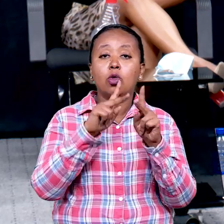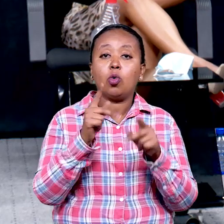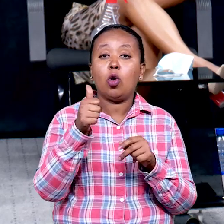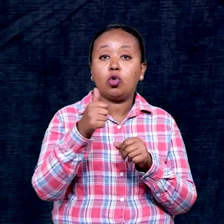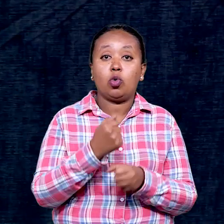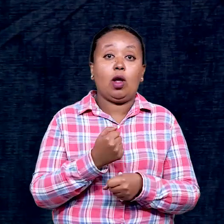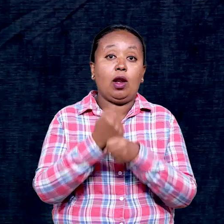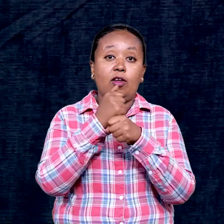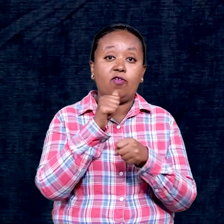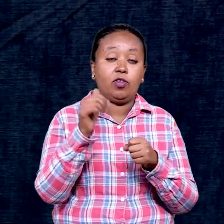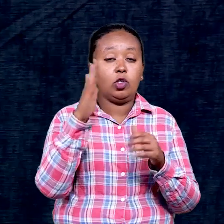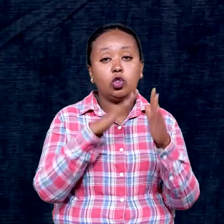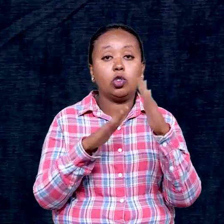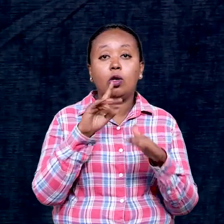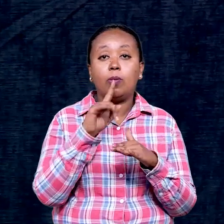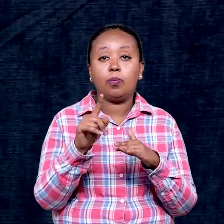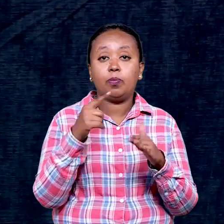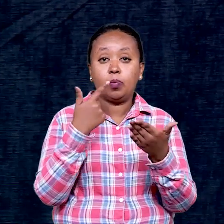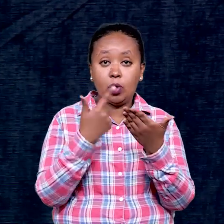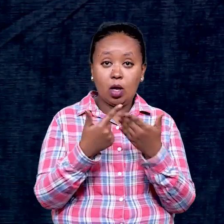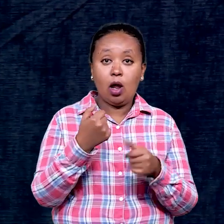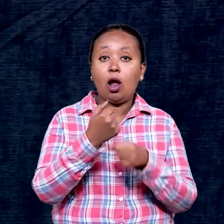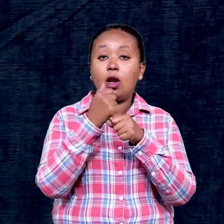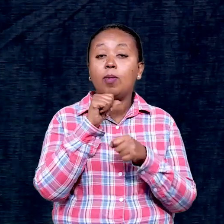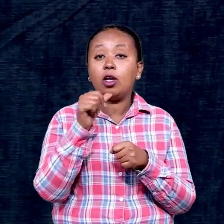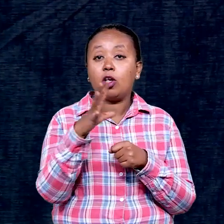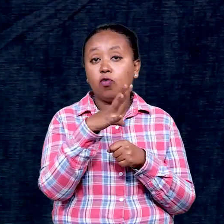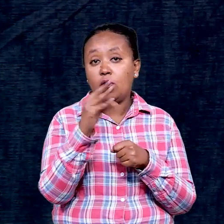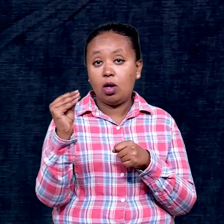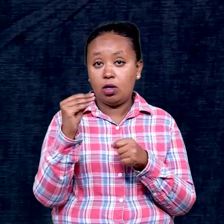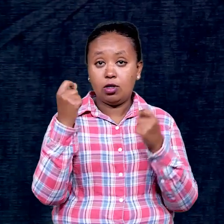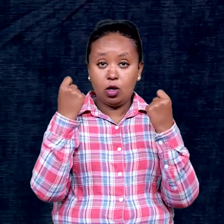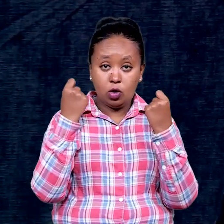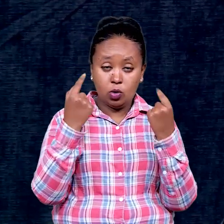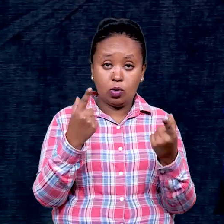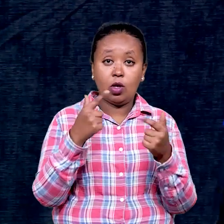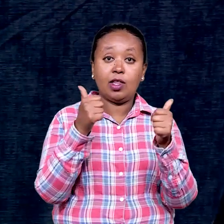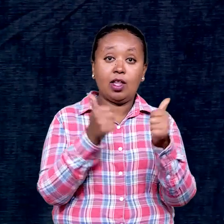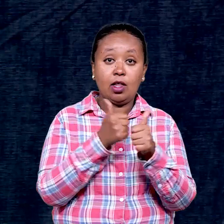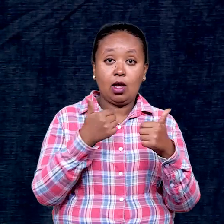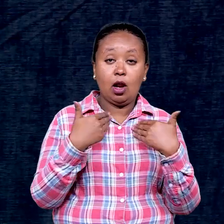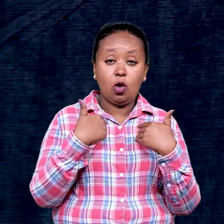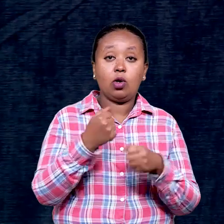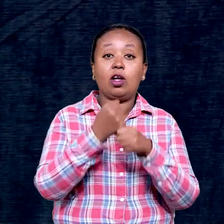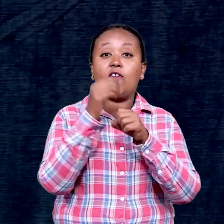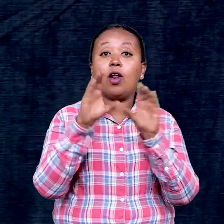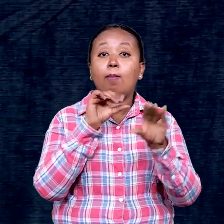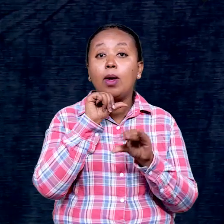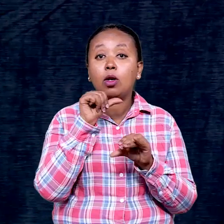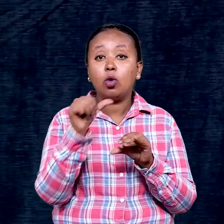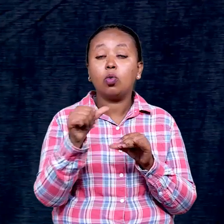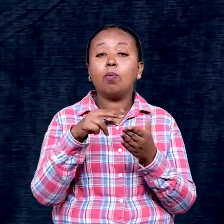ካልደገፈ ችግር ነው። አሁን ያ አለመደገፉና ተረድቶ ተከታታይነት ያለው ድጋፍ አለማድረጉ